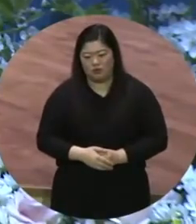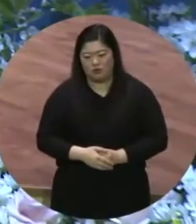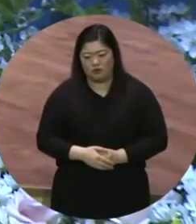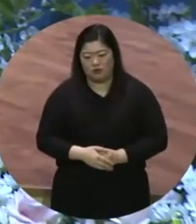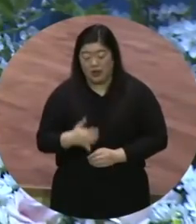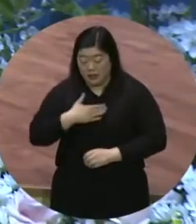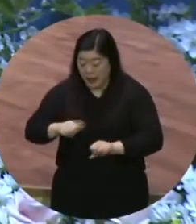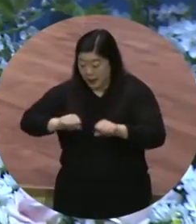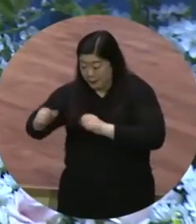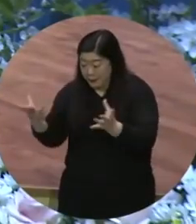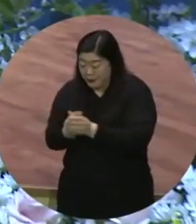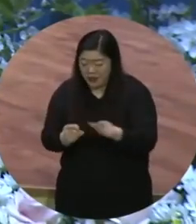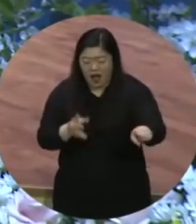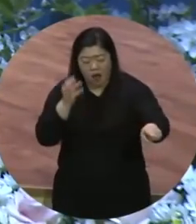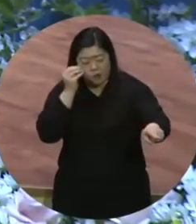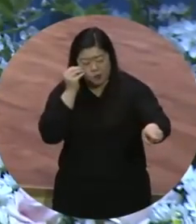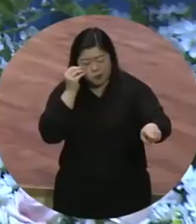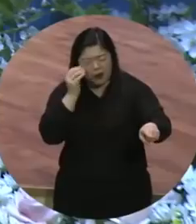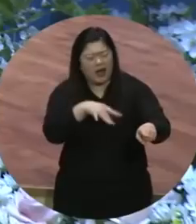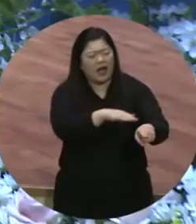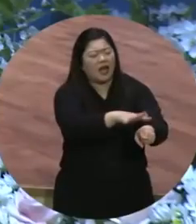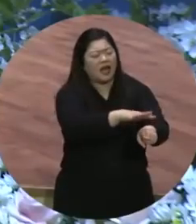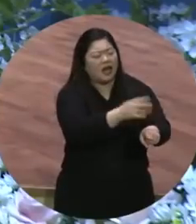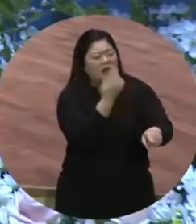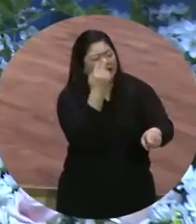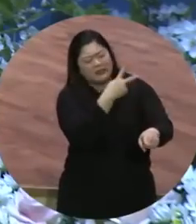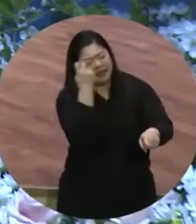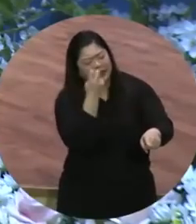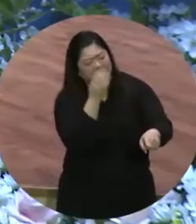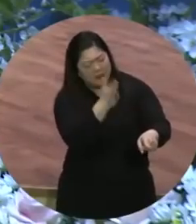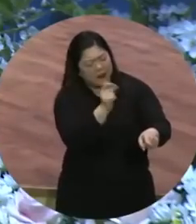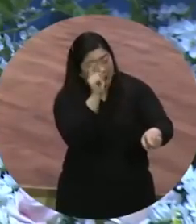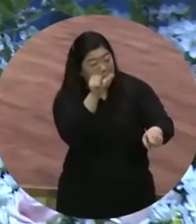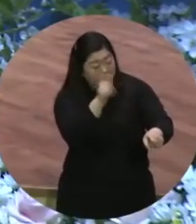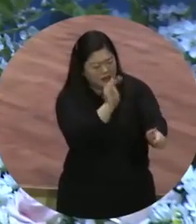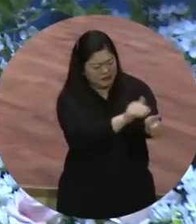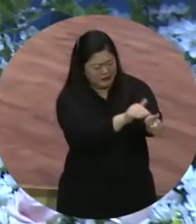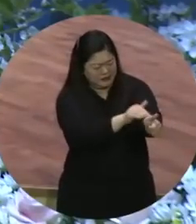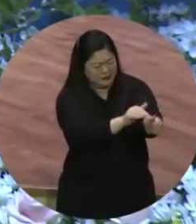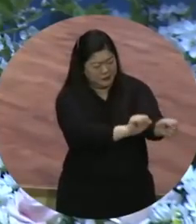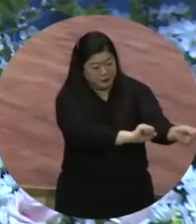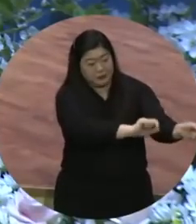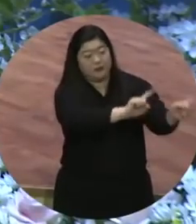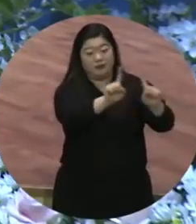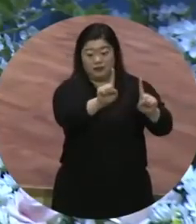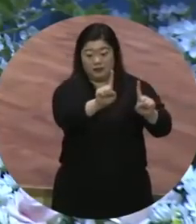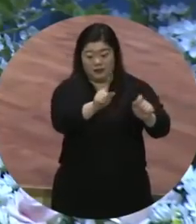하루를 살아도 단 하루를 살아도 부활의 증인 되시기를 주님으로 축복합니다.